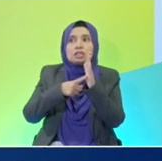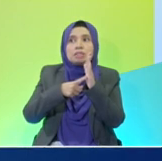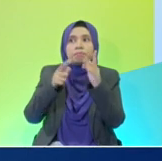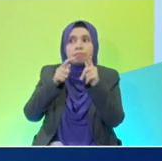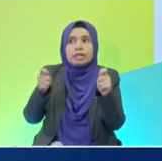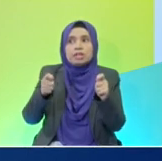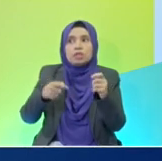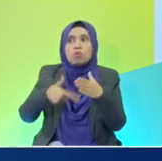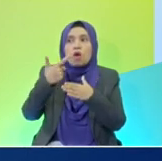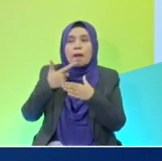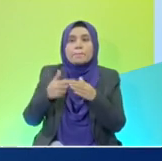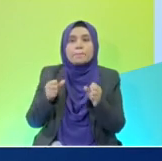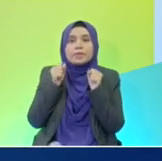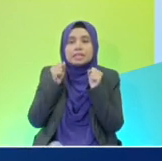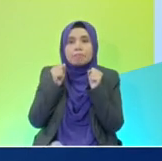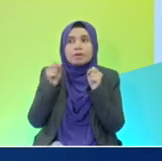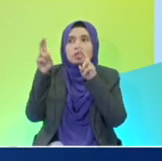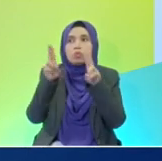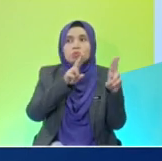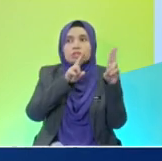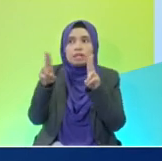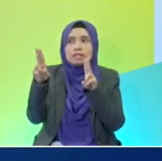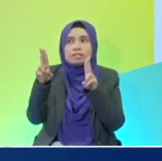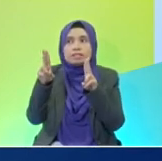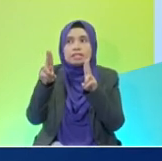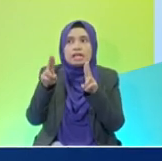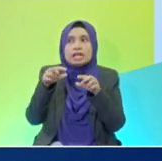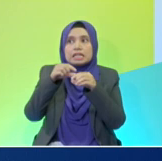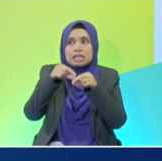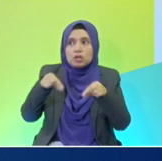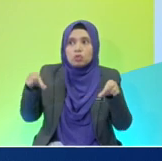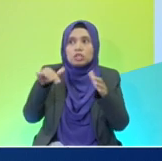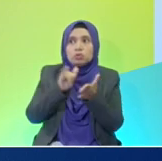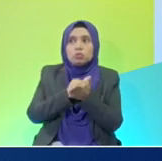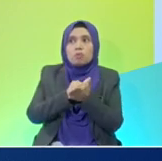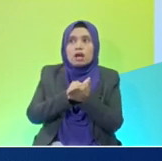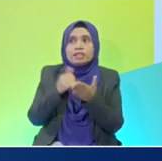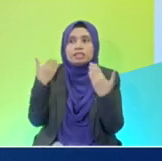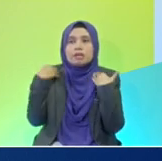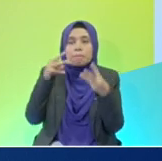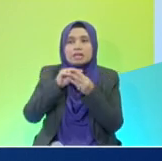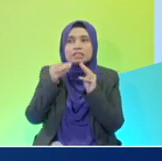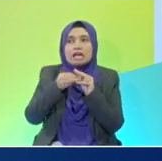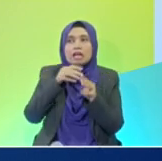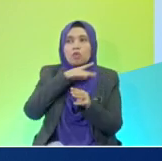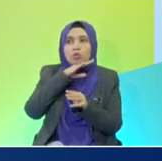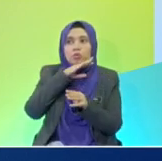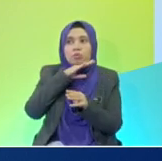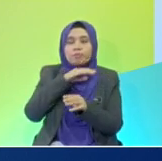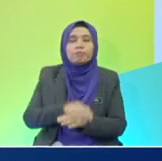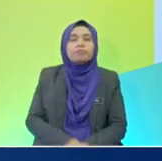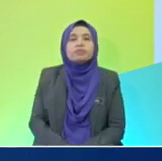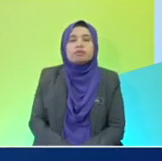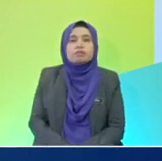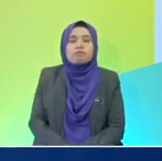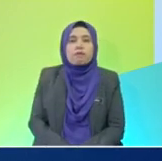mengalami masalah kutu Oke kalian nampak dekat sini ada orang tengah peganglah unit